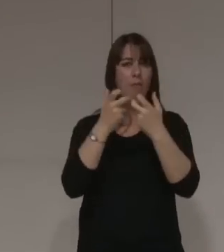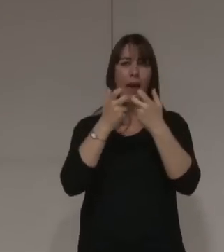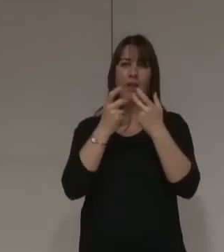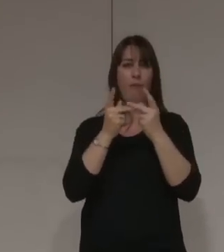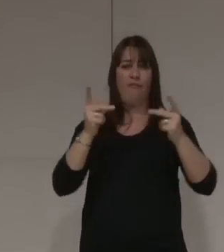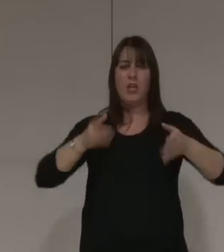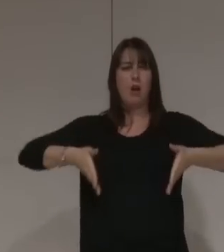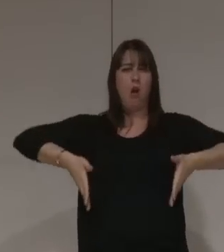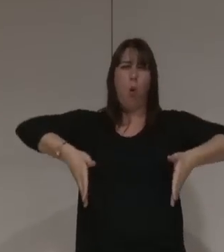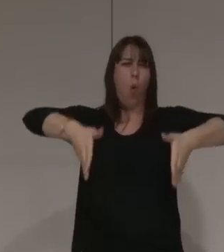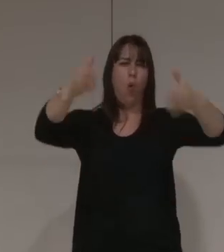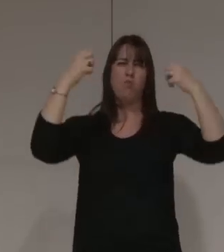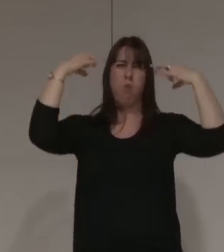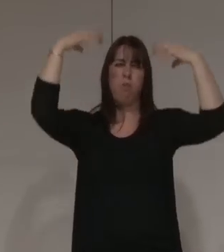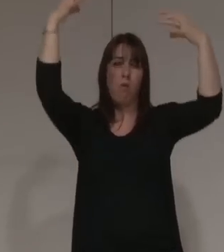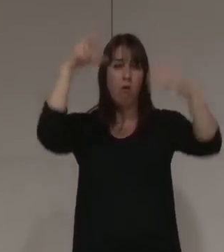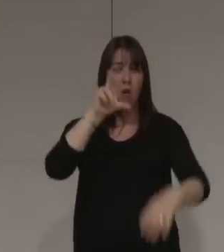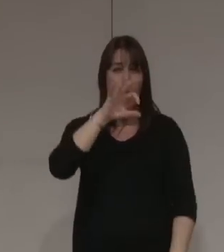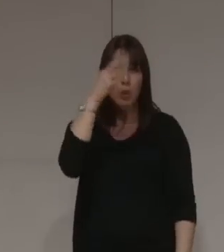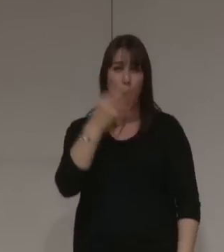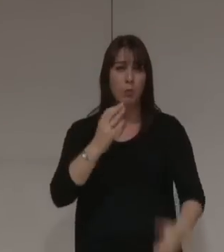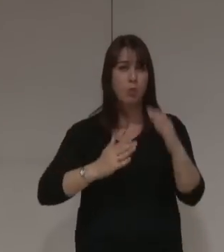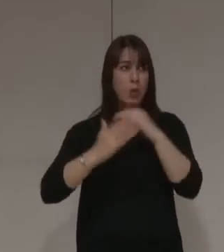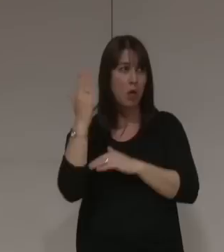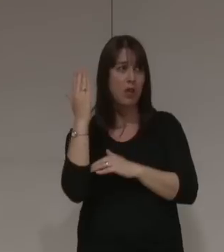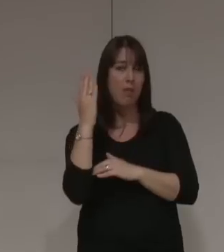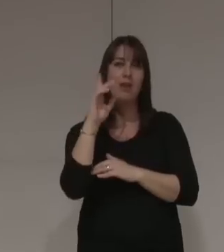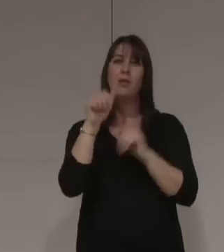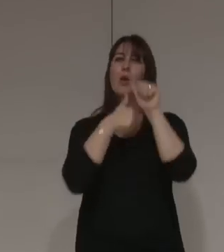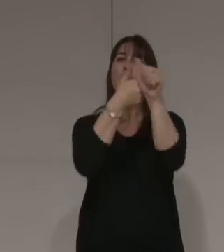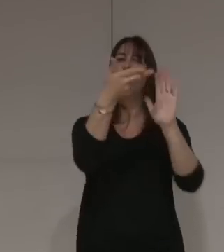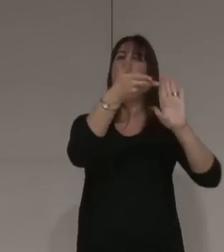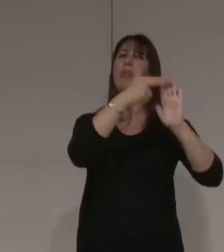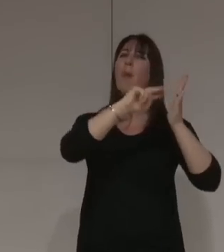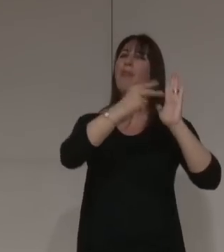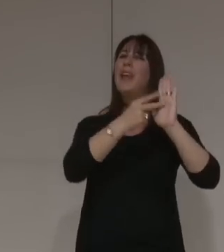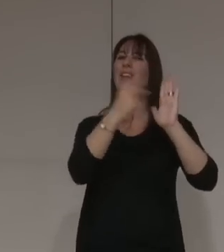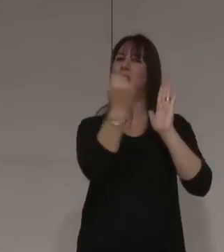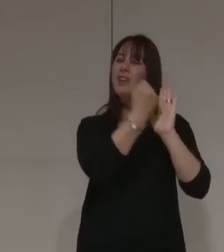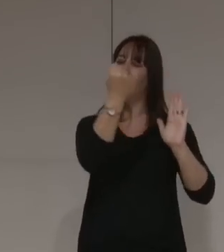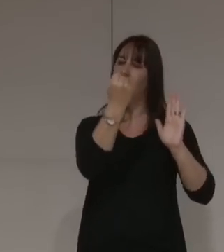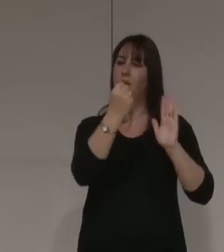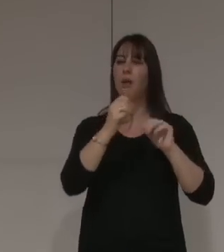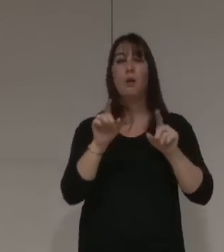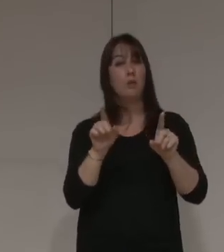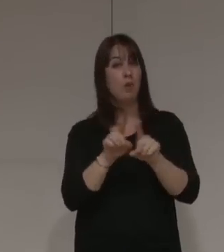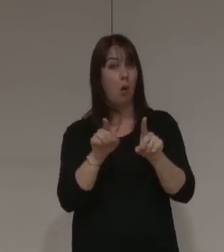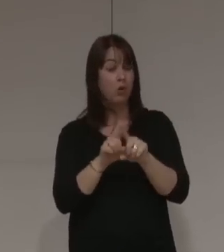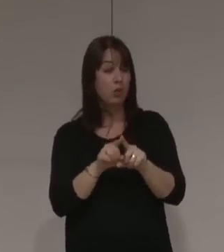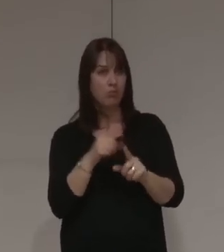urbains plus de 30 % hein selon les normes techniques reconnues mais aussi